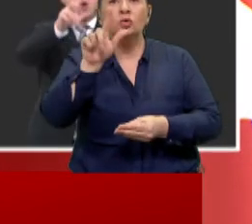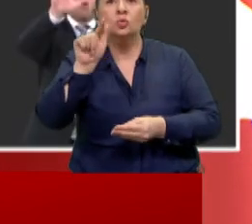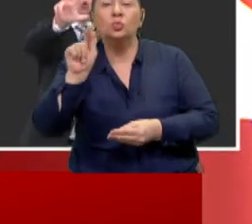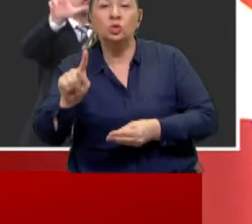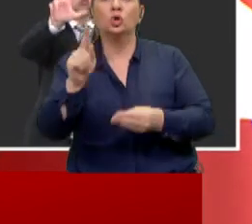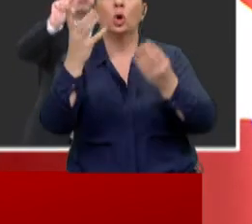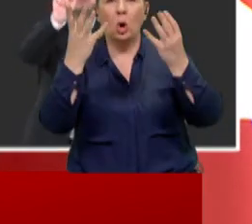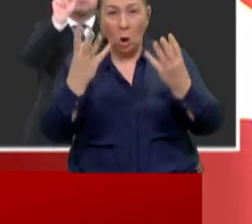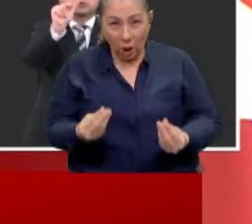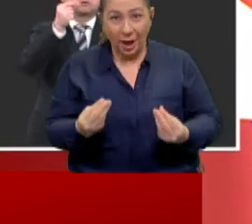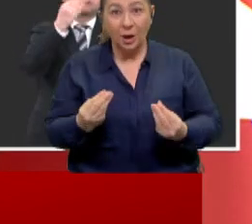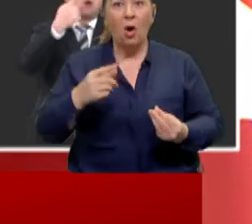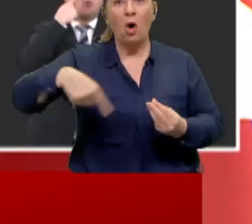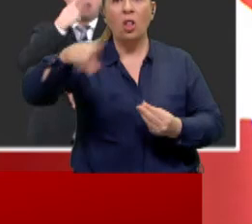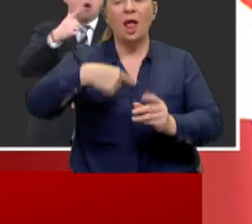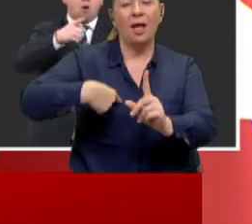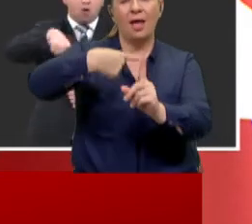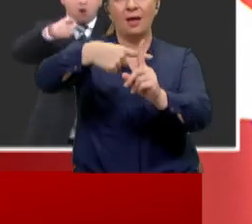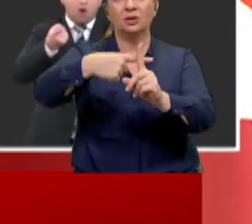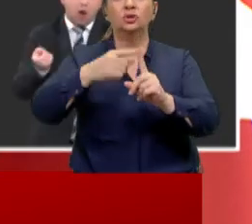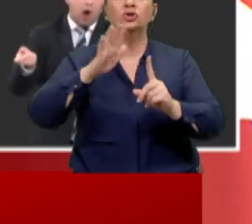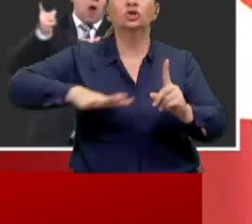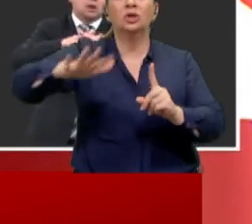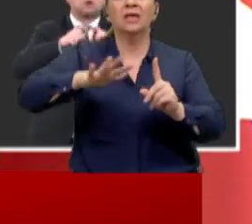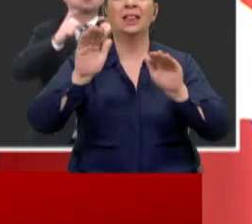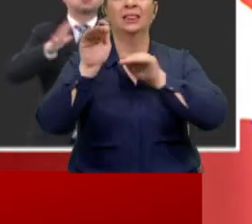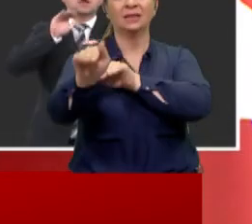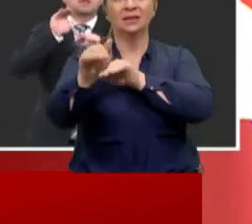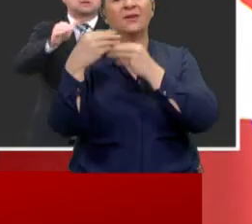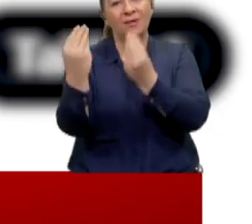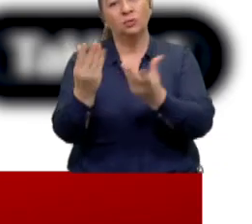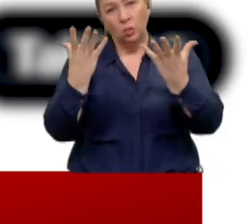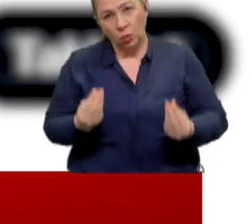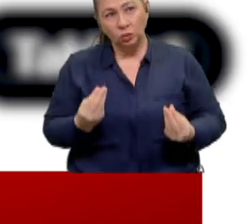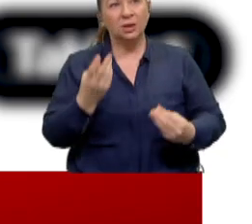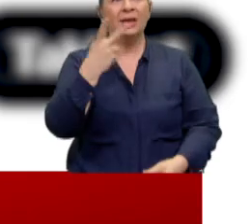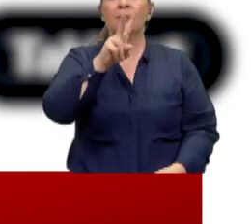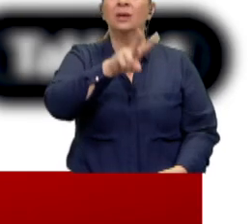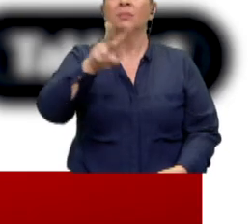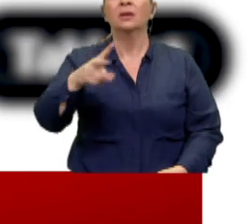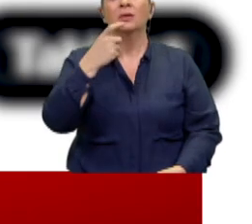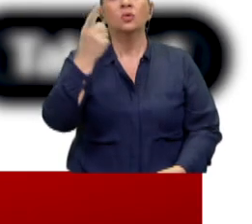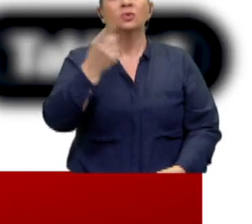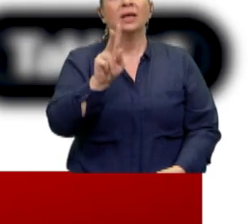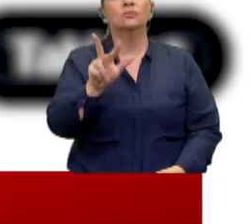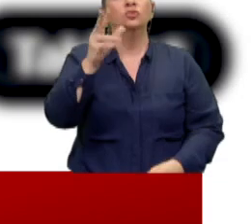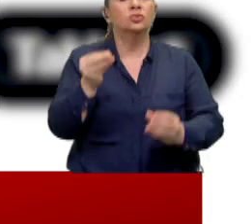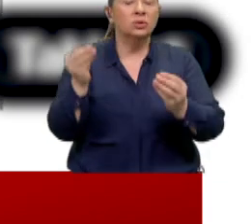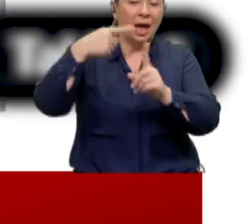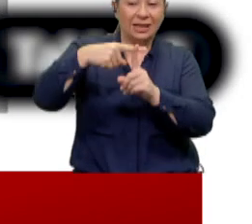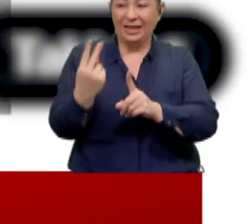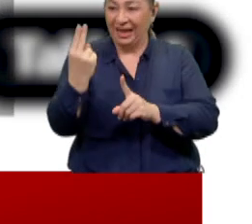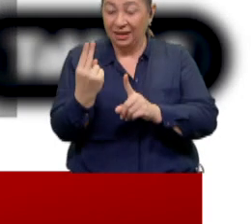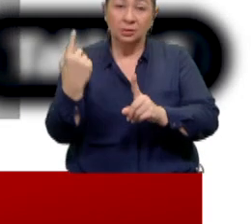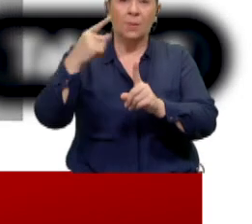%30,5'a çıkartarak onlara ilave bir sosyal destek sağlamış oluyoruz. 2022 yılında %7,5 artı 7'lik